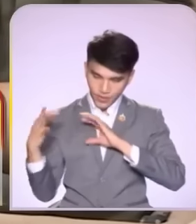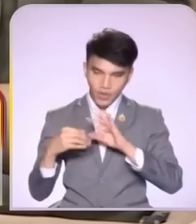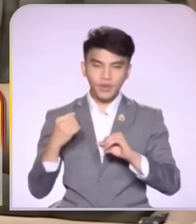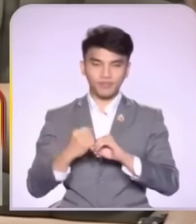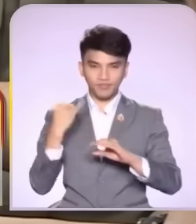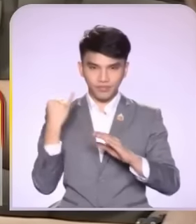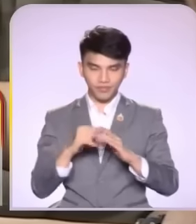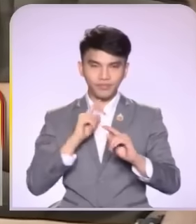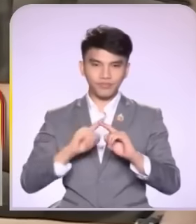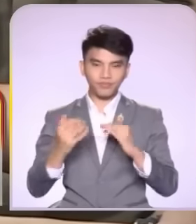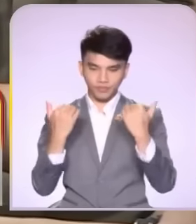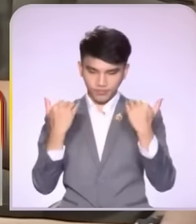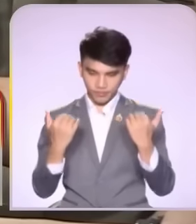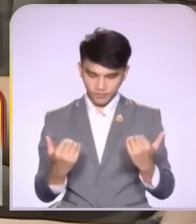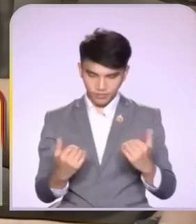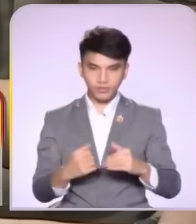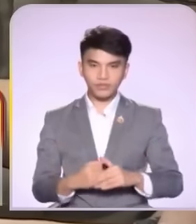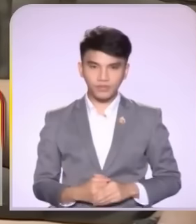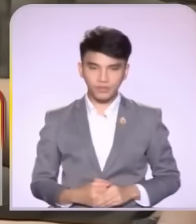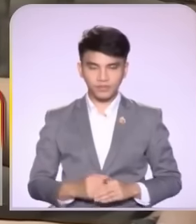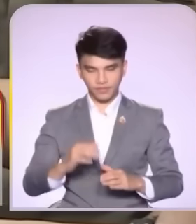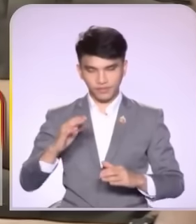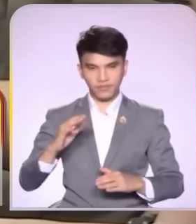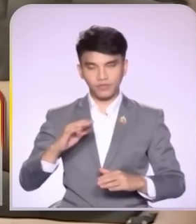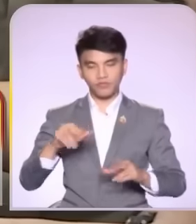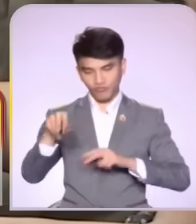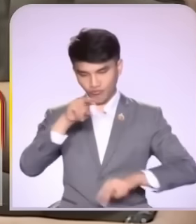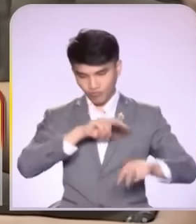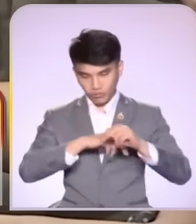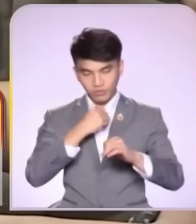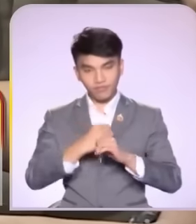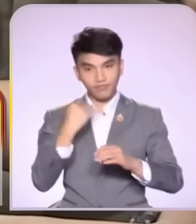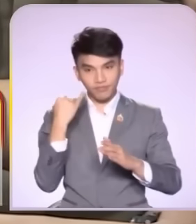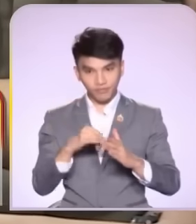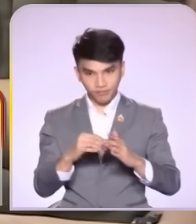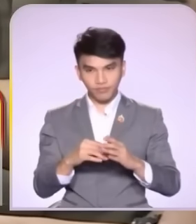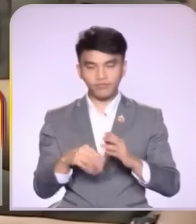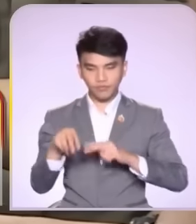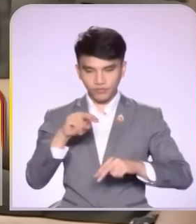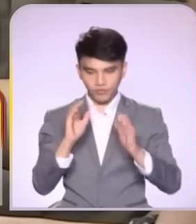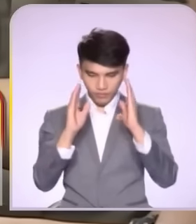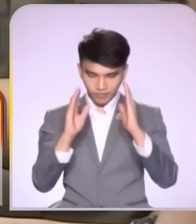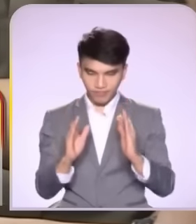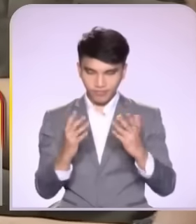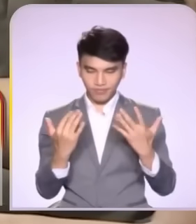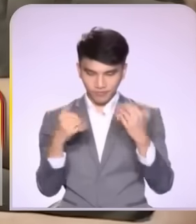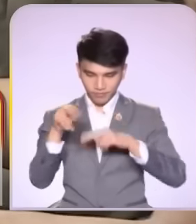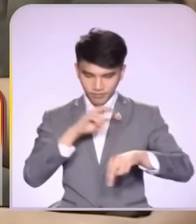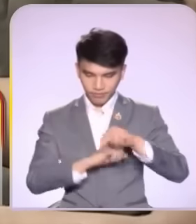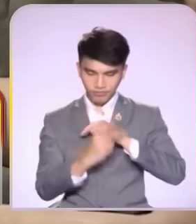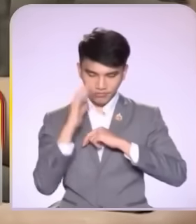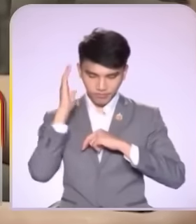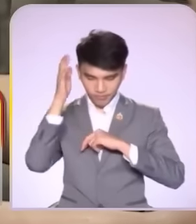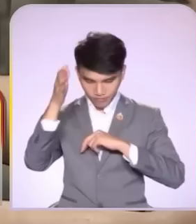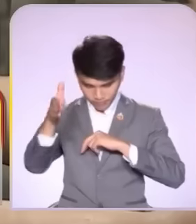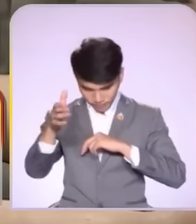ล่าวแล้วนะคะเบื้องต้นเดี๋ยวจะให้ทางด้านของกองบังคับการปราบปรามการกระทำความผิดเกี่ยวกับการคุ้มครองผู้บริโภคไปตรวจสอบเรื่